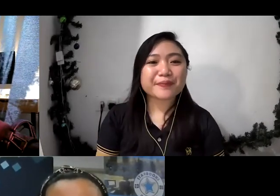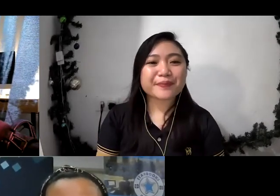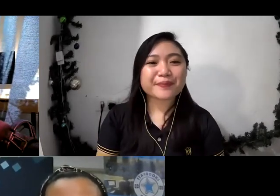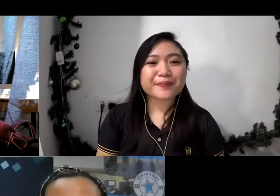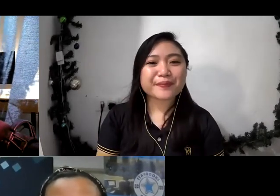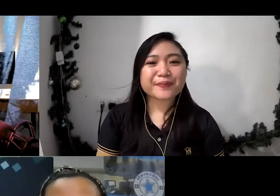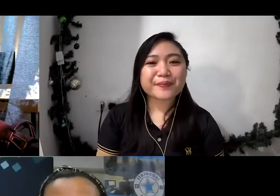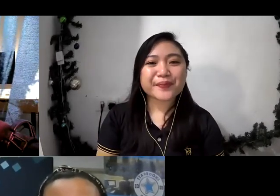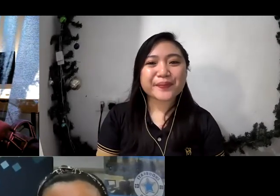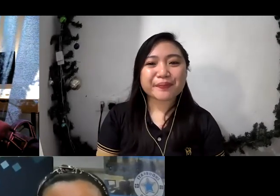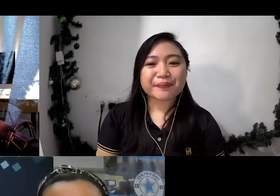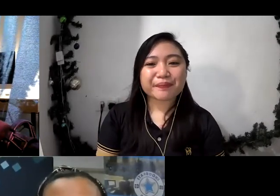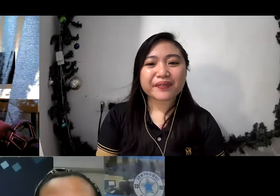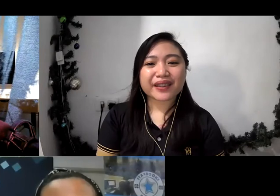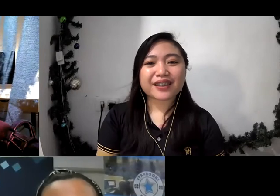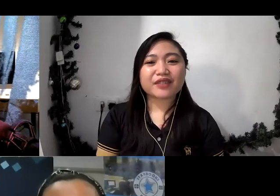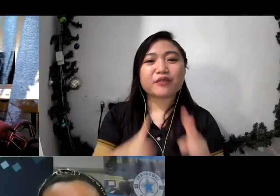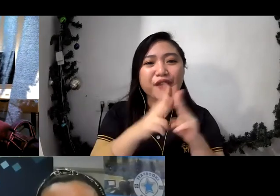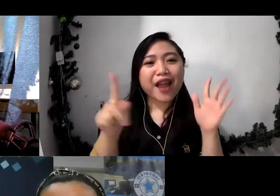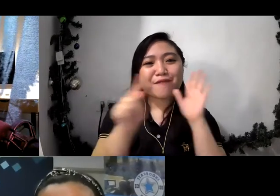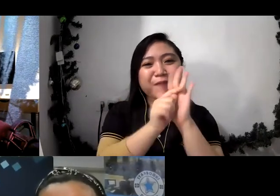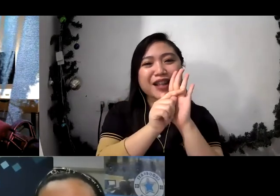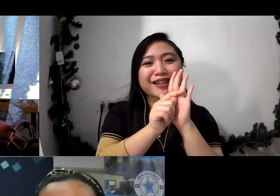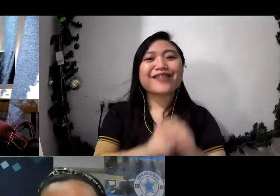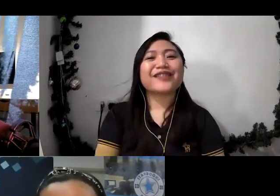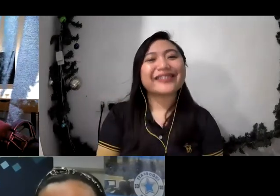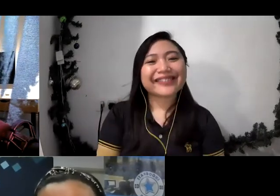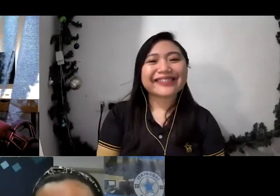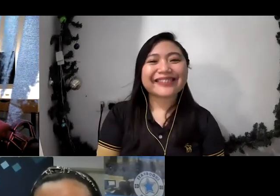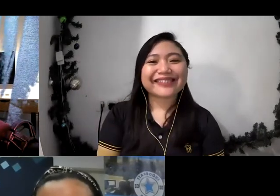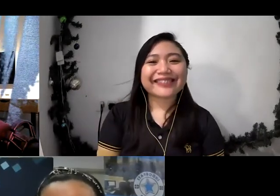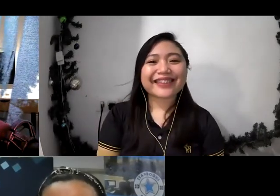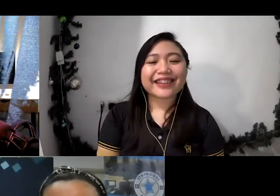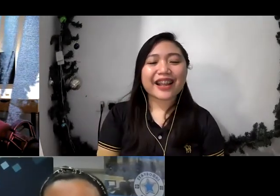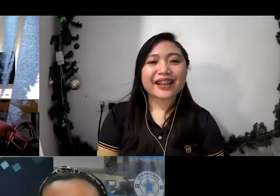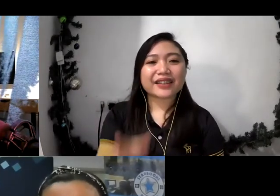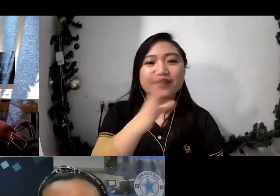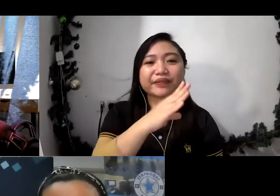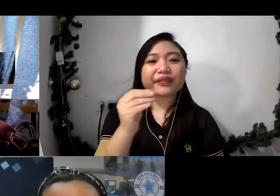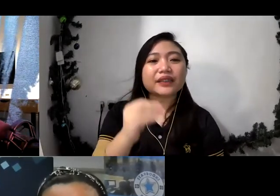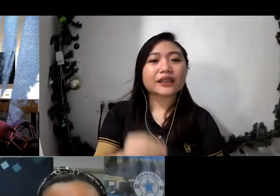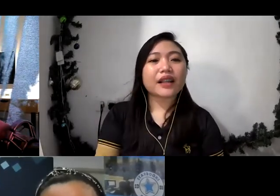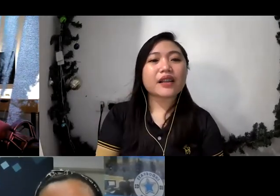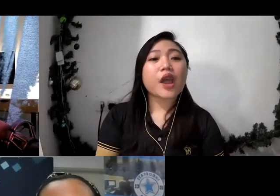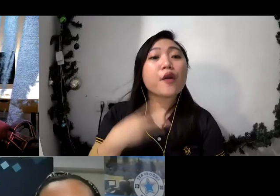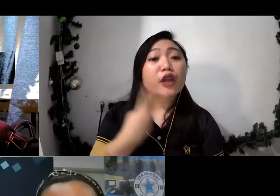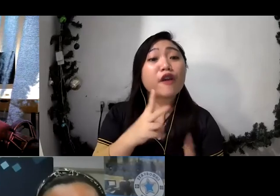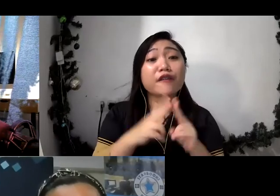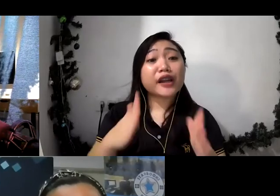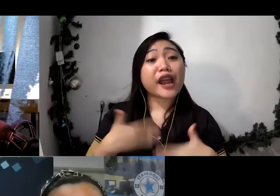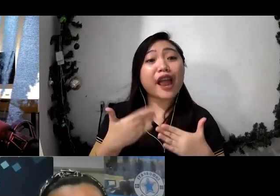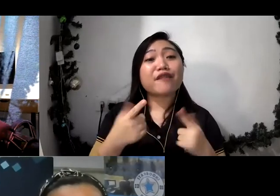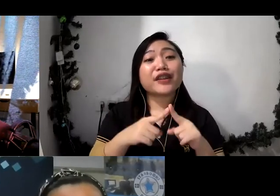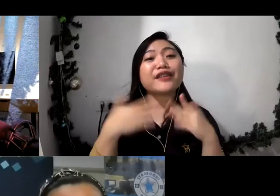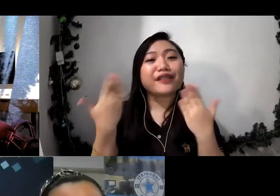So, very positive din po ang mga sagot nila. And we are very happy, really, to have you with